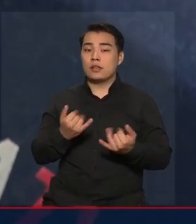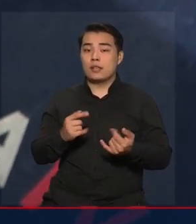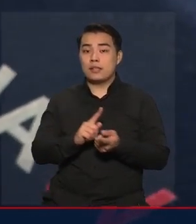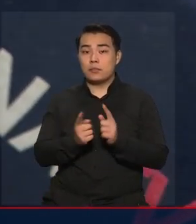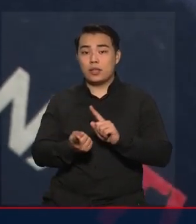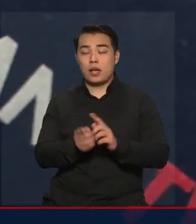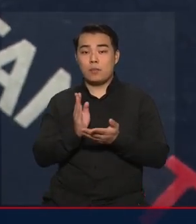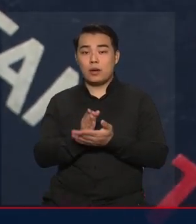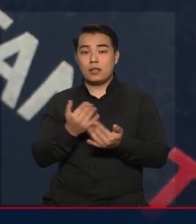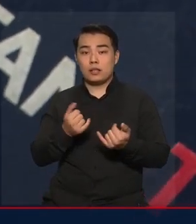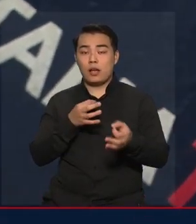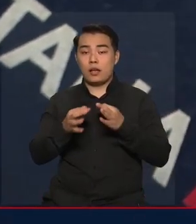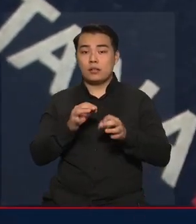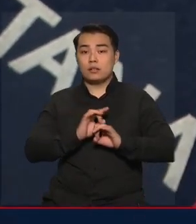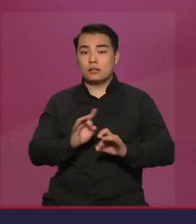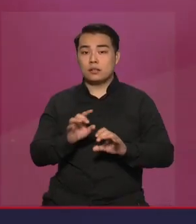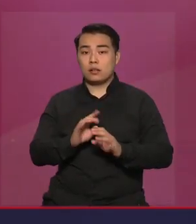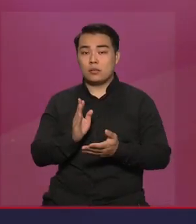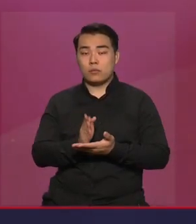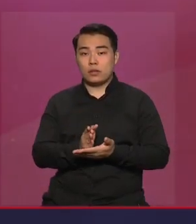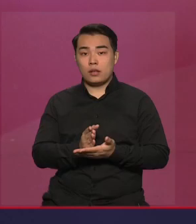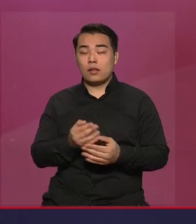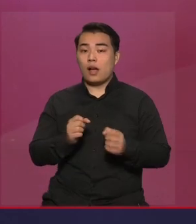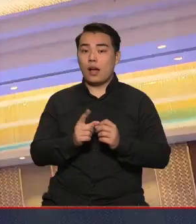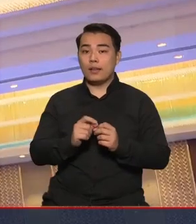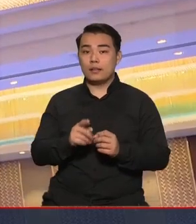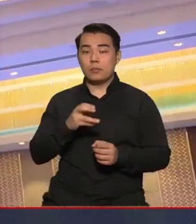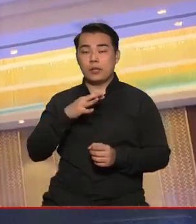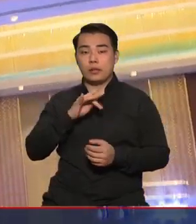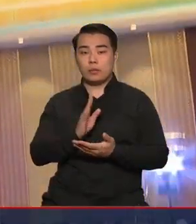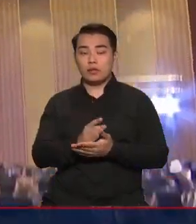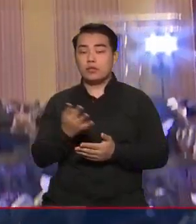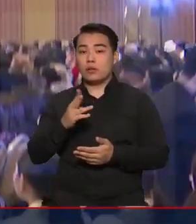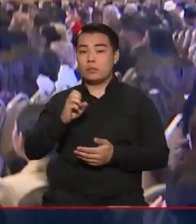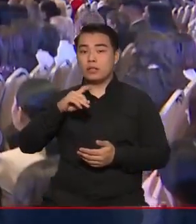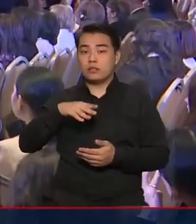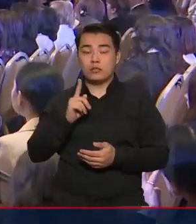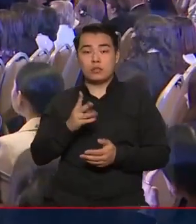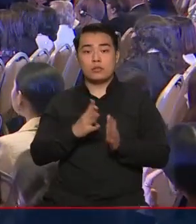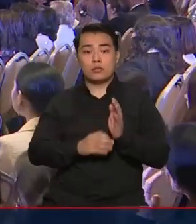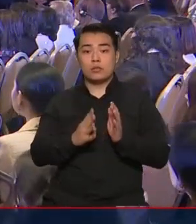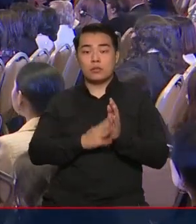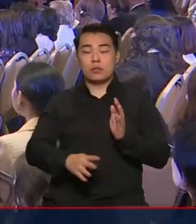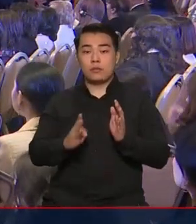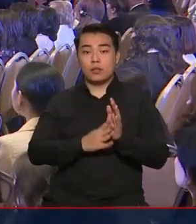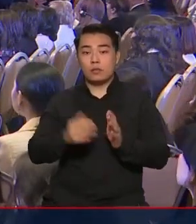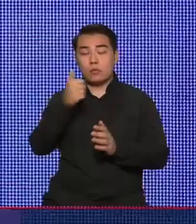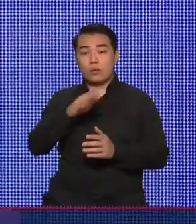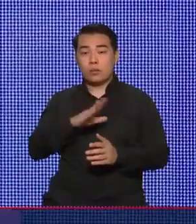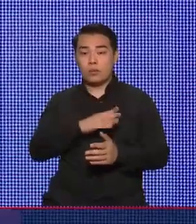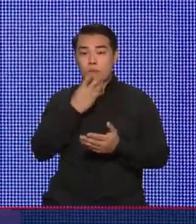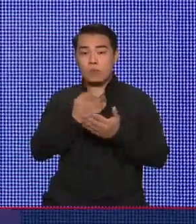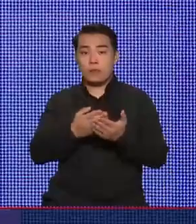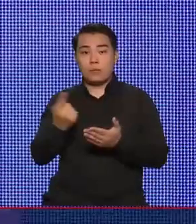сегодня спикеры будут озвучивать. Порядка 11 спикеров. 4 марта 1999 года был